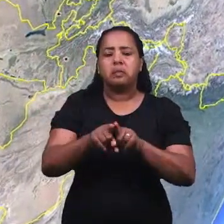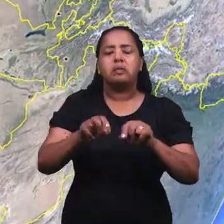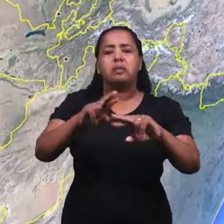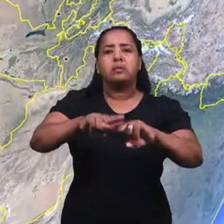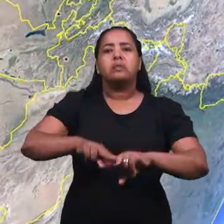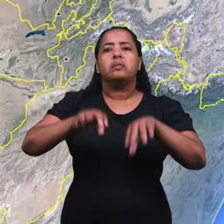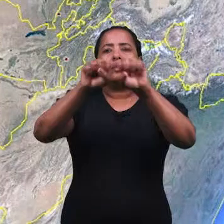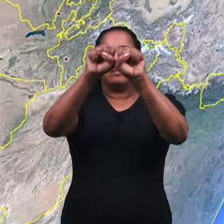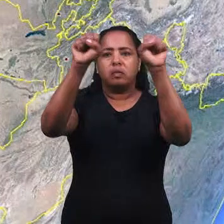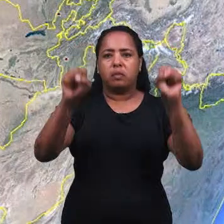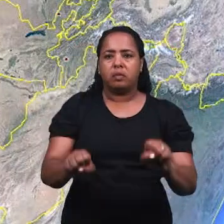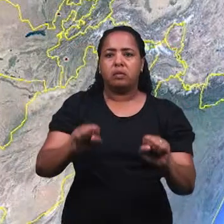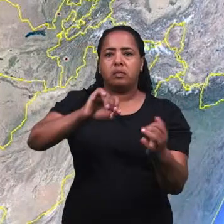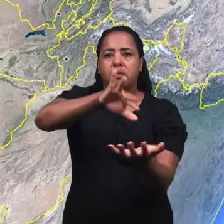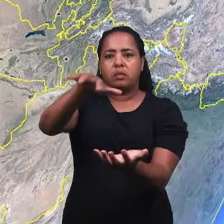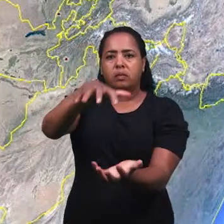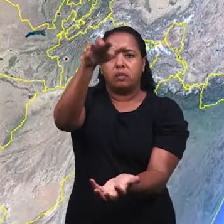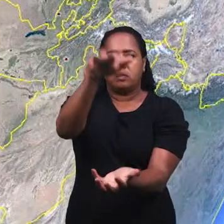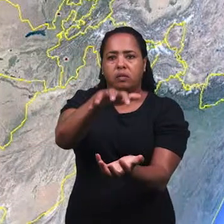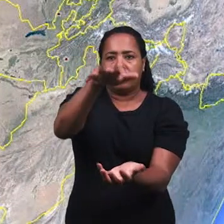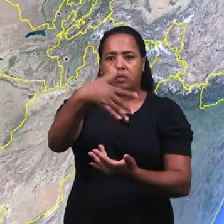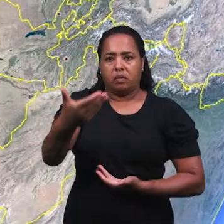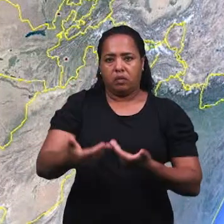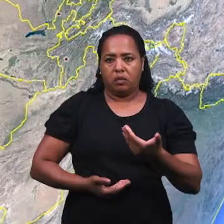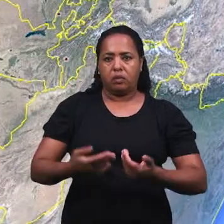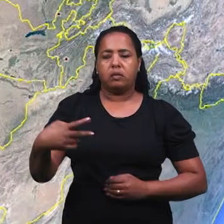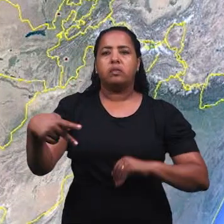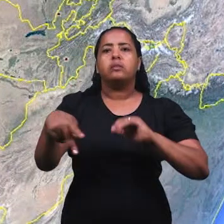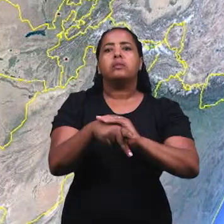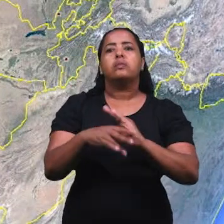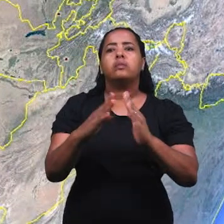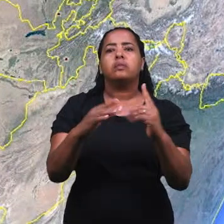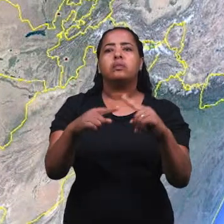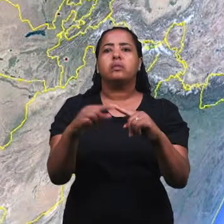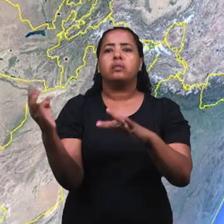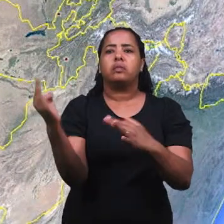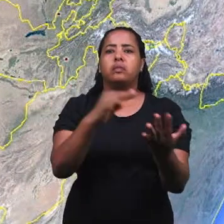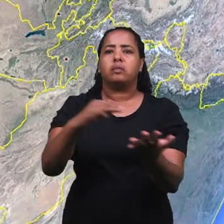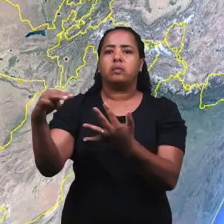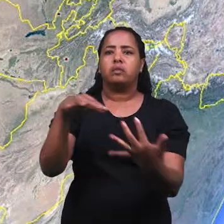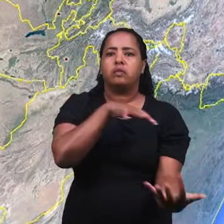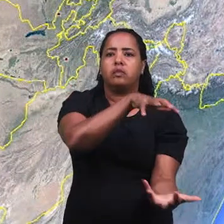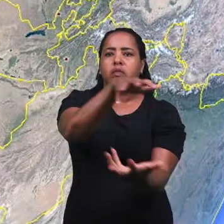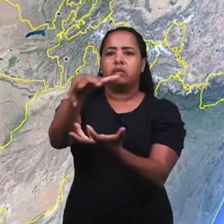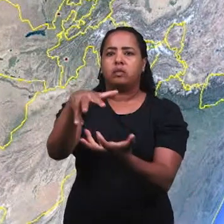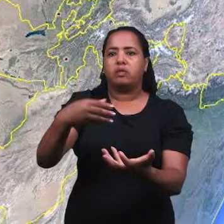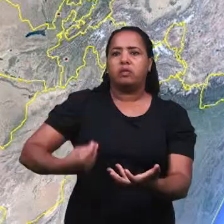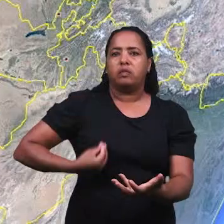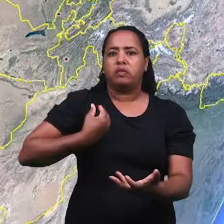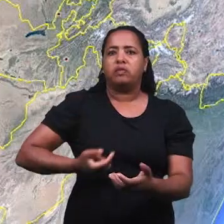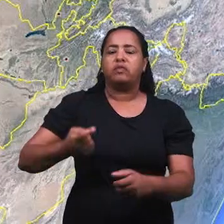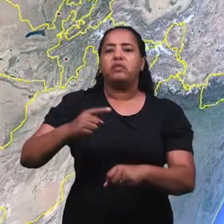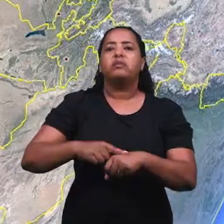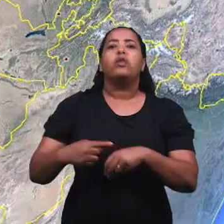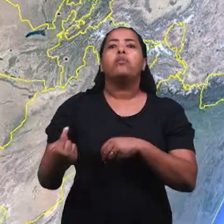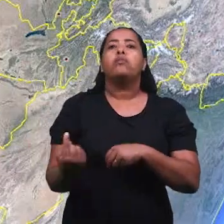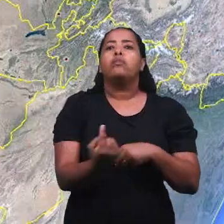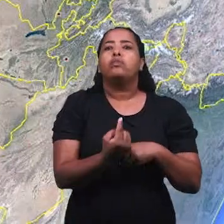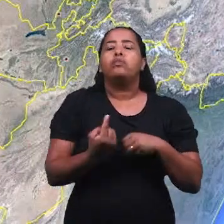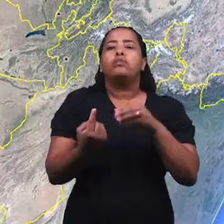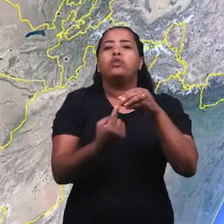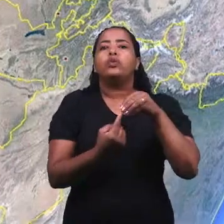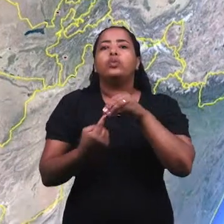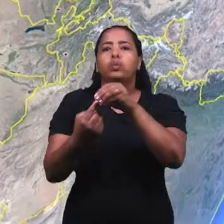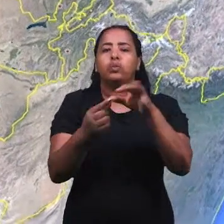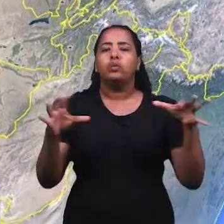esprit. À travers le système de transmission, les membres de l'Église chrétienne Maranatha de toute la planète vivent un